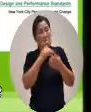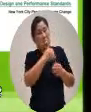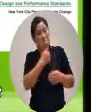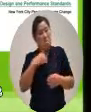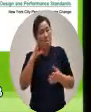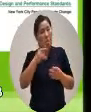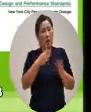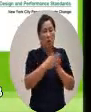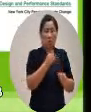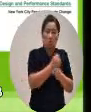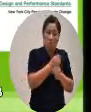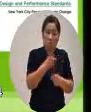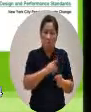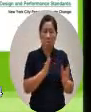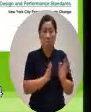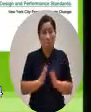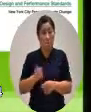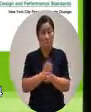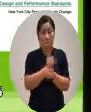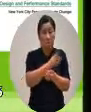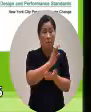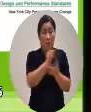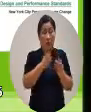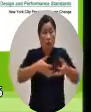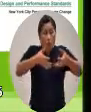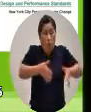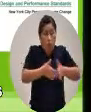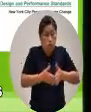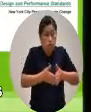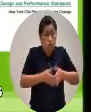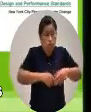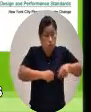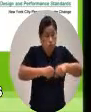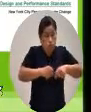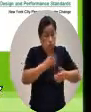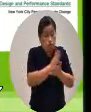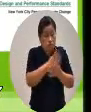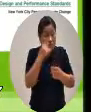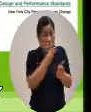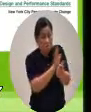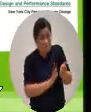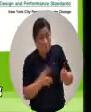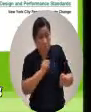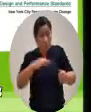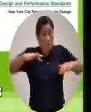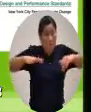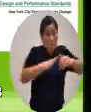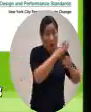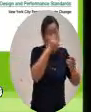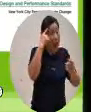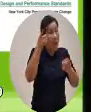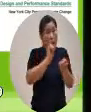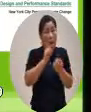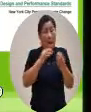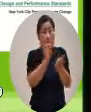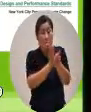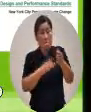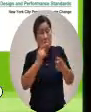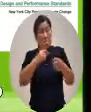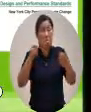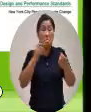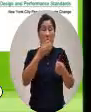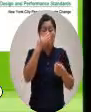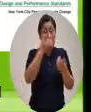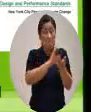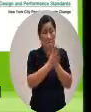施是紐約市裡面所有的重要設施他會遇到什麼樣影響遇到什麼樣衝擊將來會有什麼樣